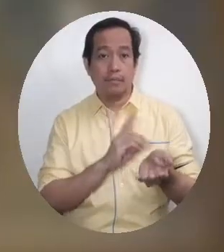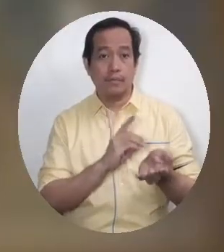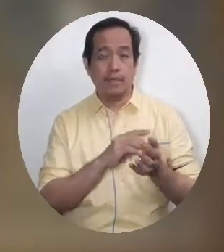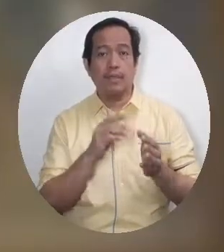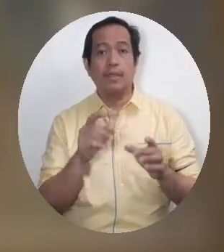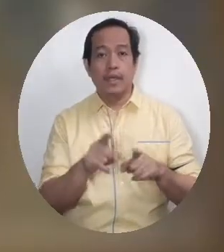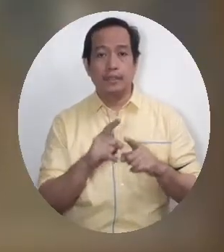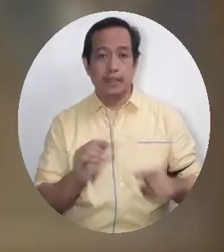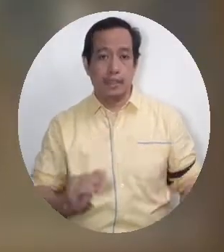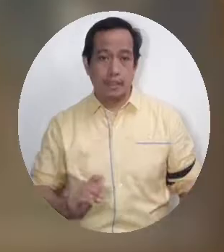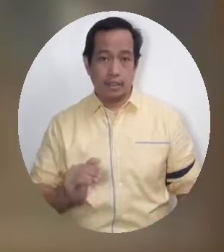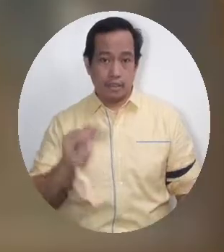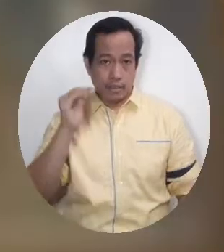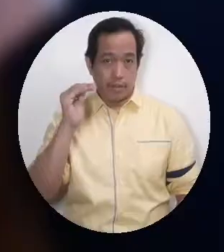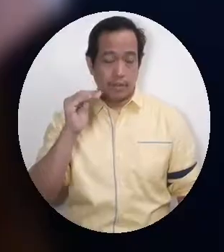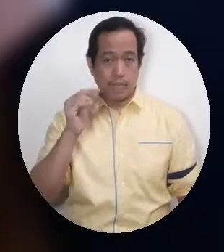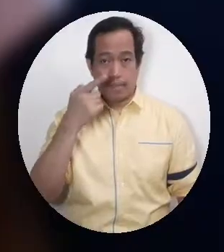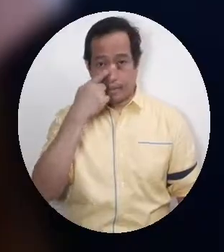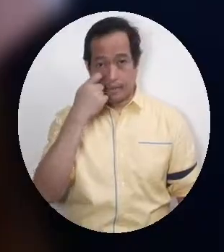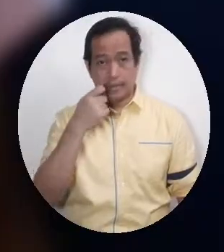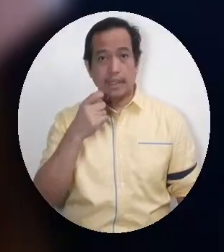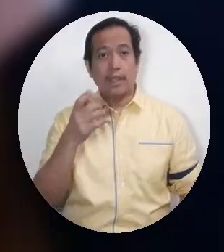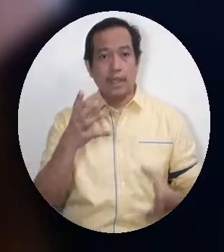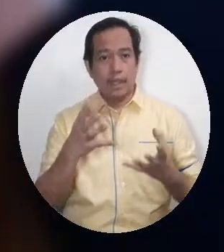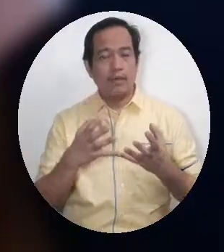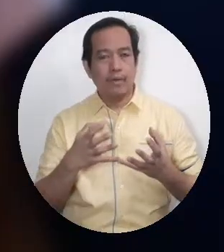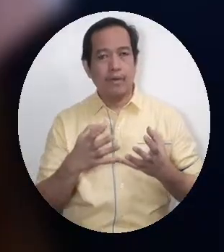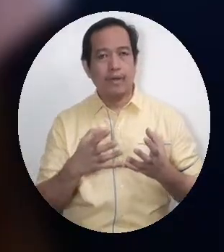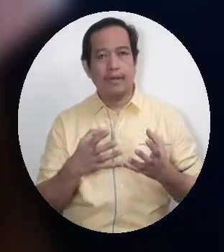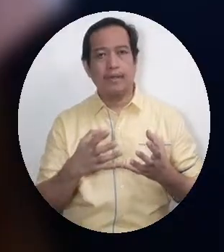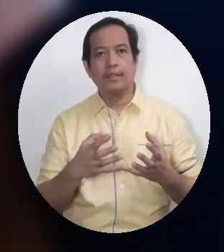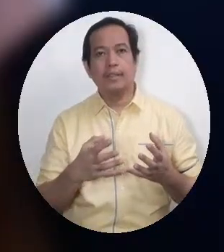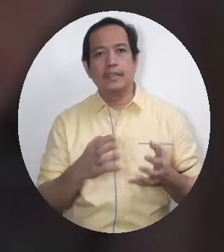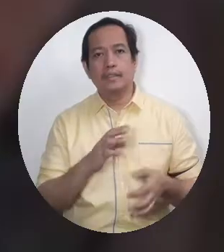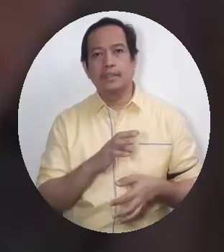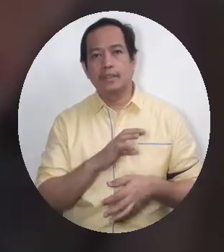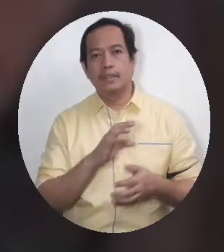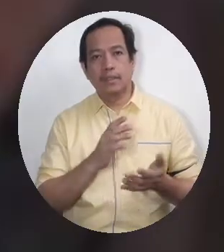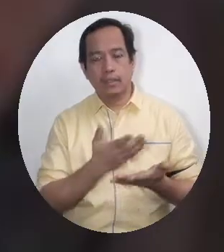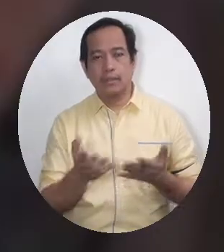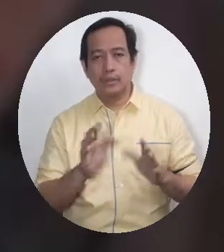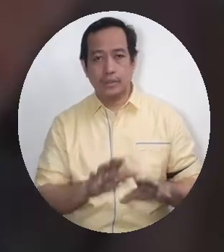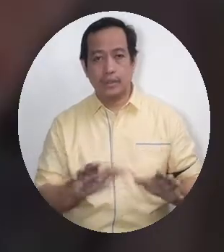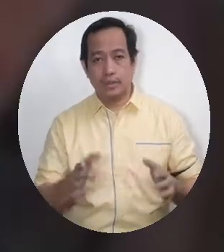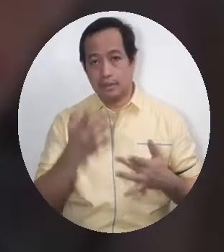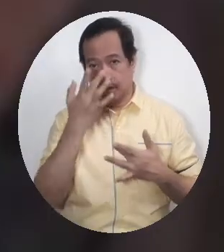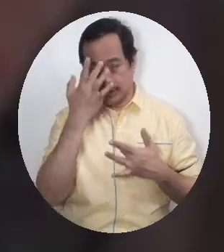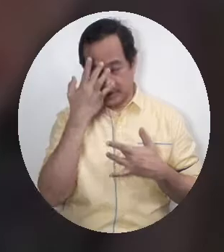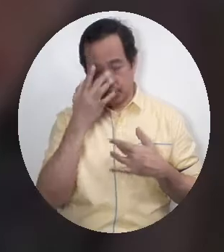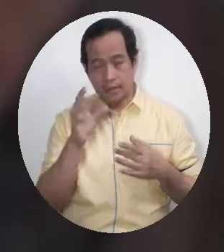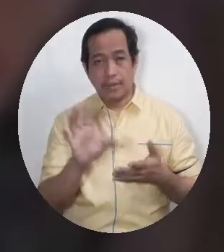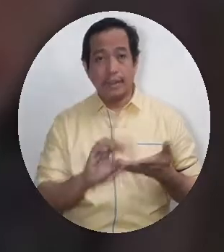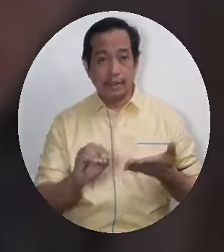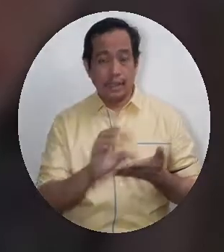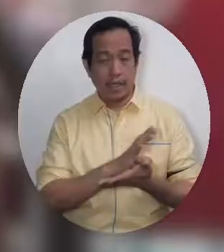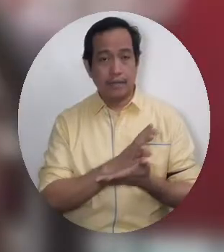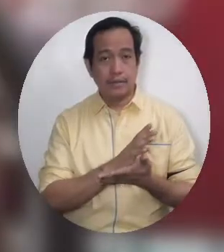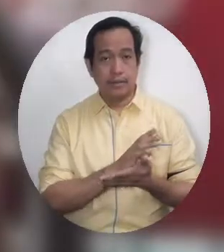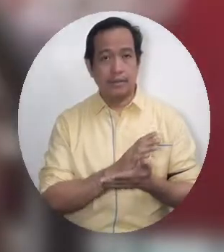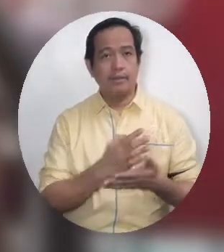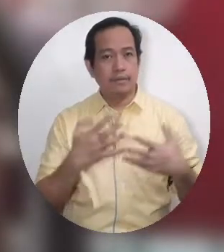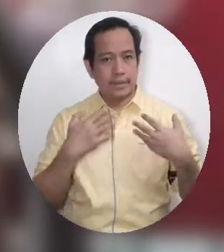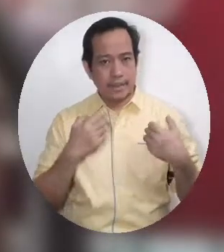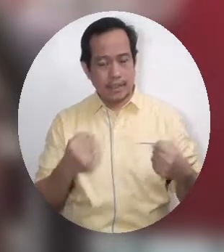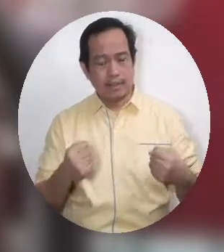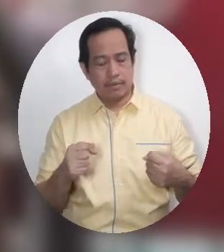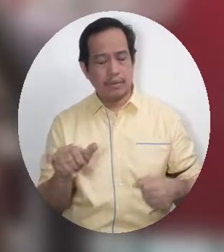maging si Dok paglaki ko kasi gusto kong gumaling din yung mapagaling ko rin yung ibang mga batang may cancer